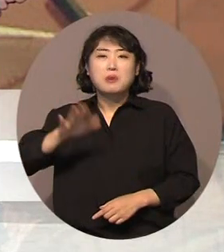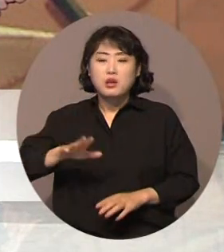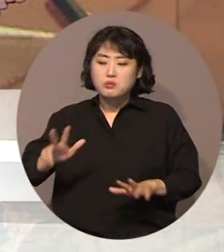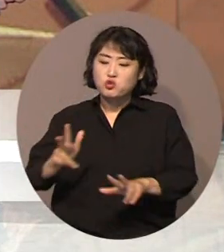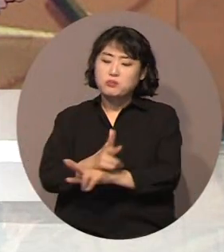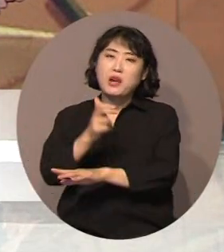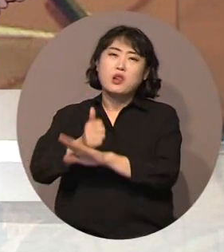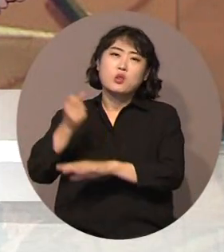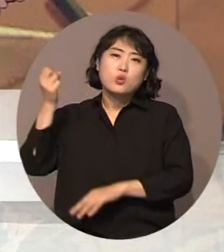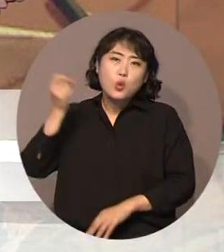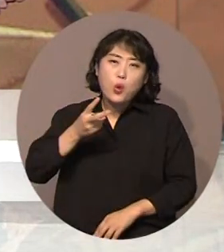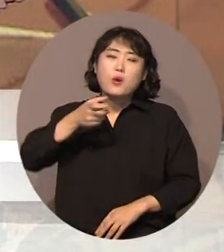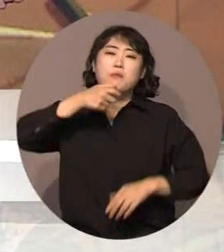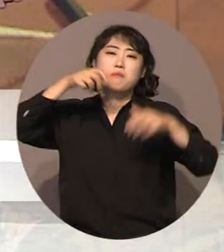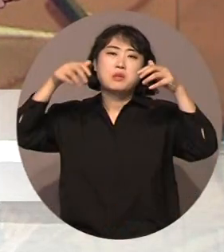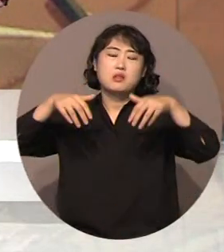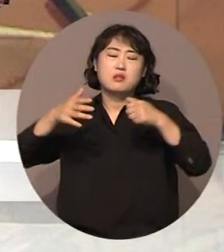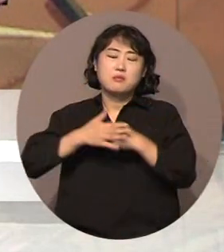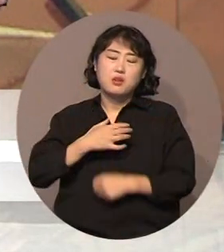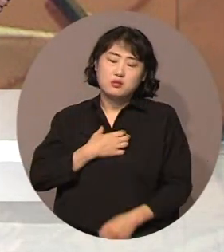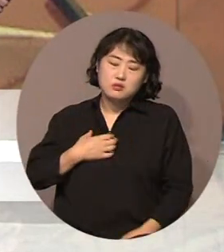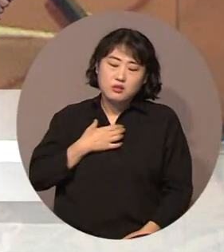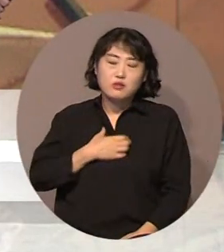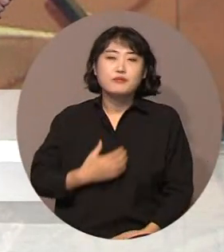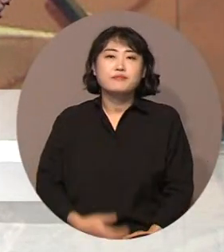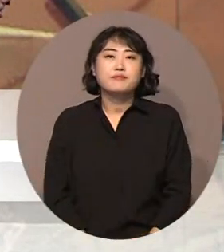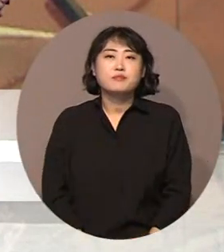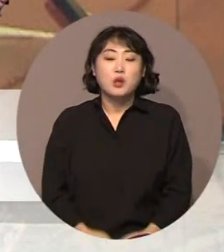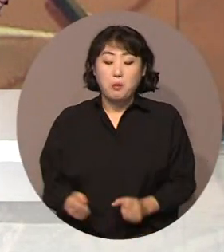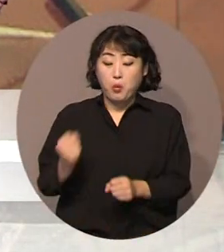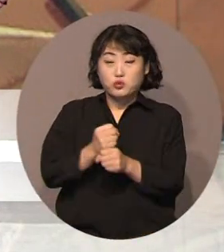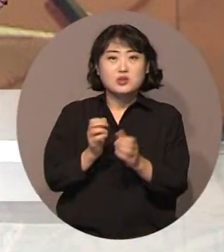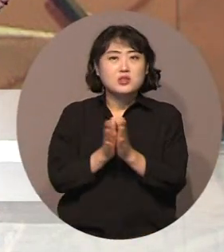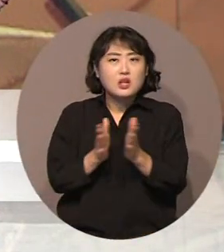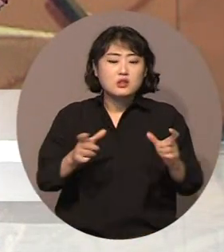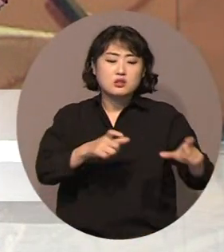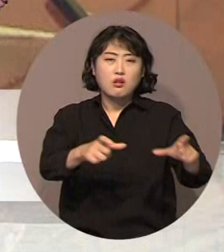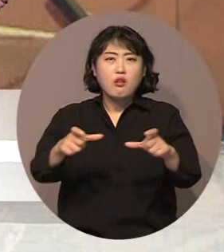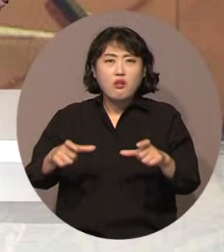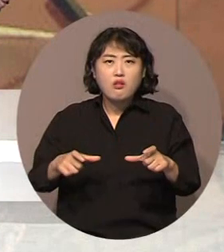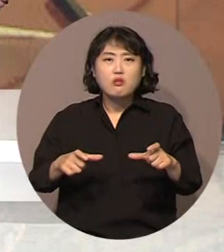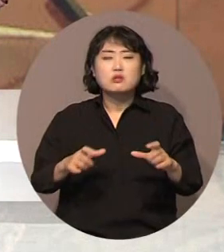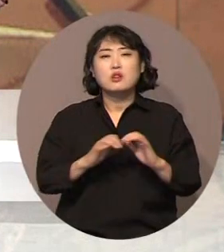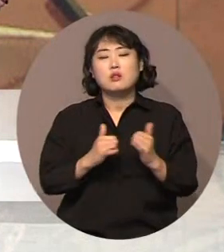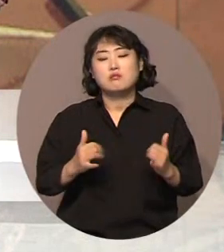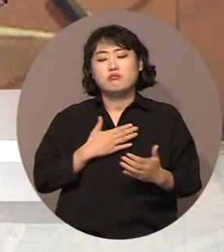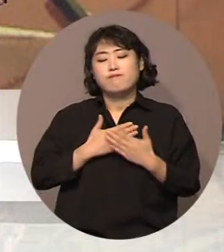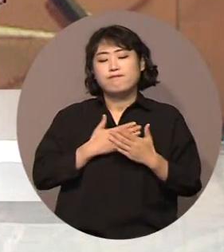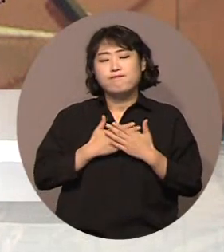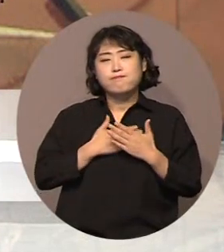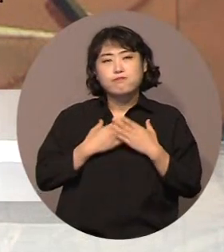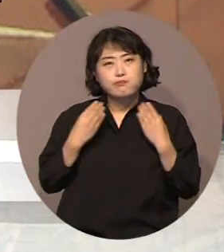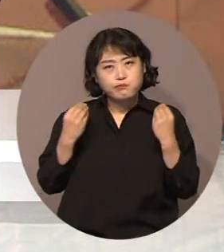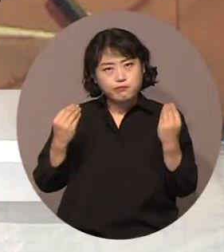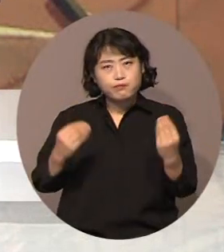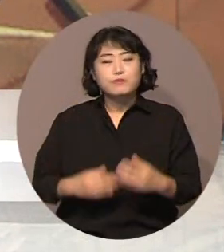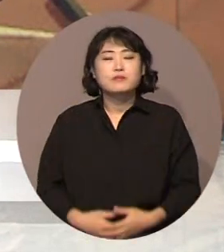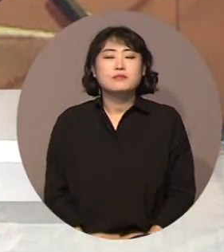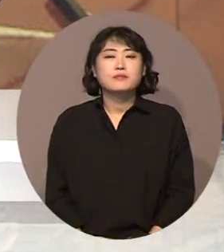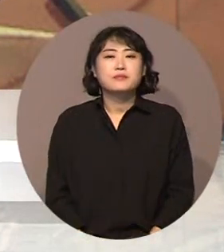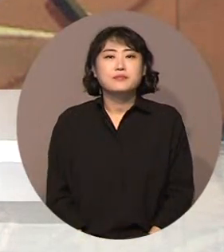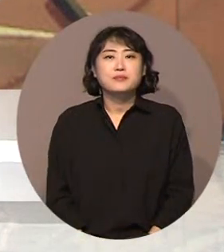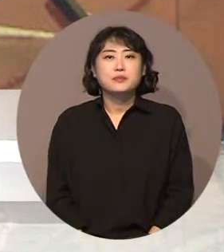또다시 비가 예보돼 있어 걱정이 큰데요. 이제 막 복구를 시작한 지역 주민들 역시 불안감을 감추지 못하고